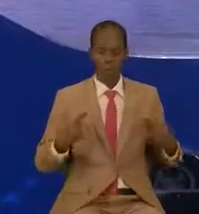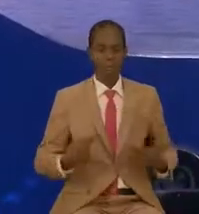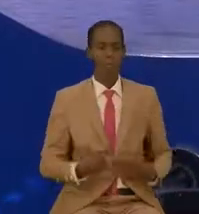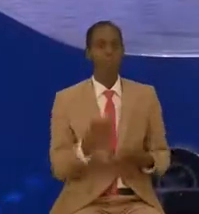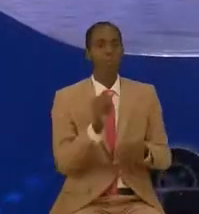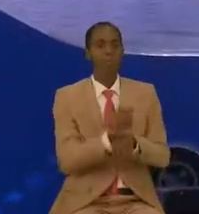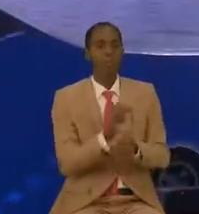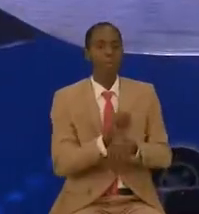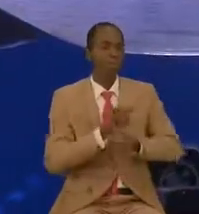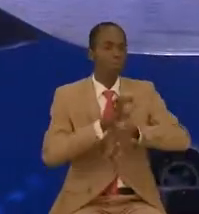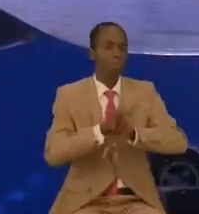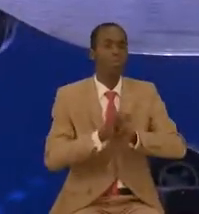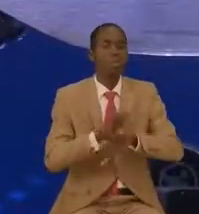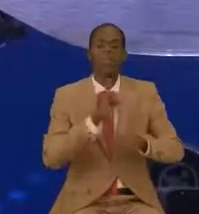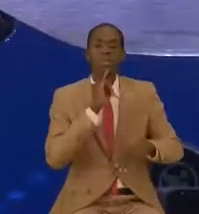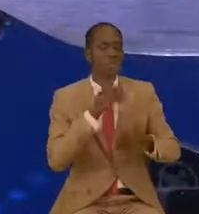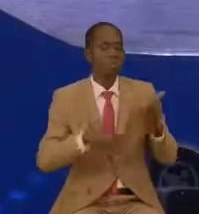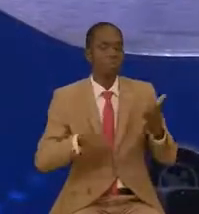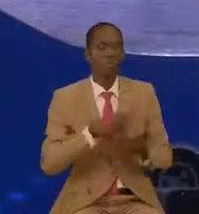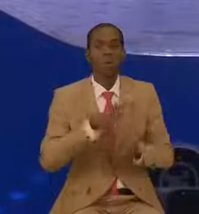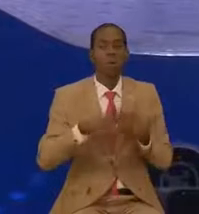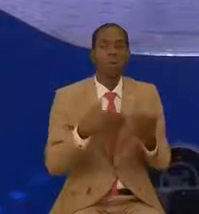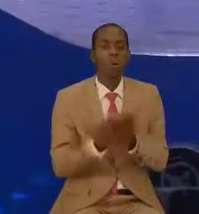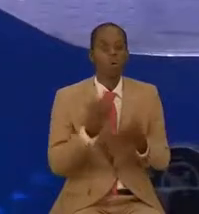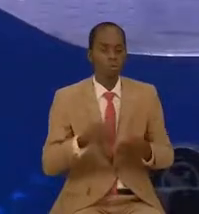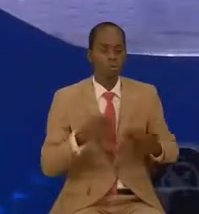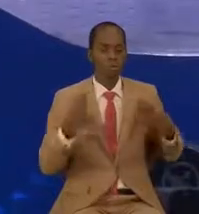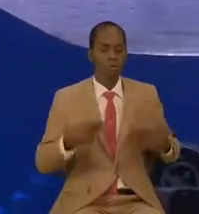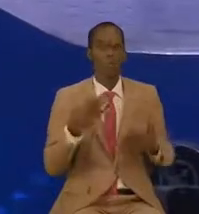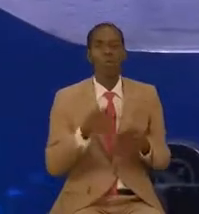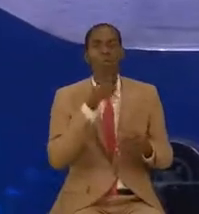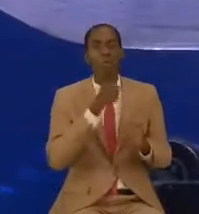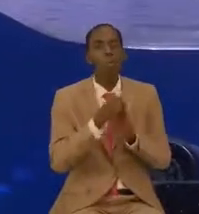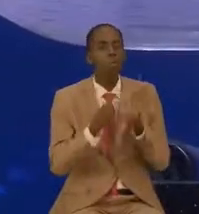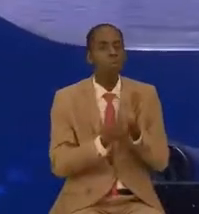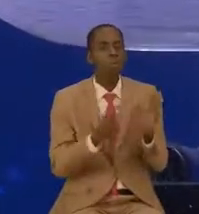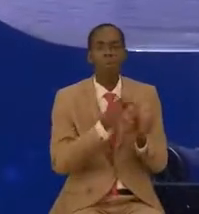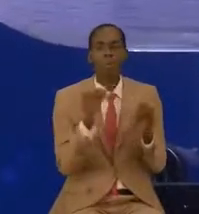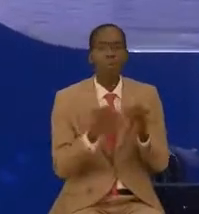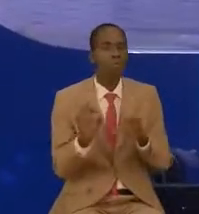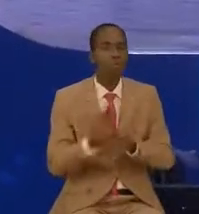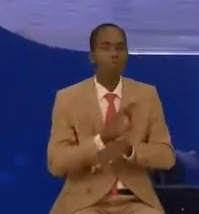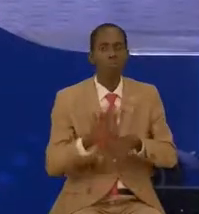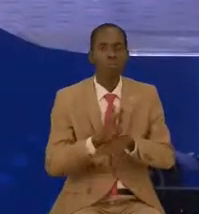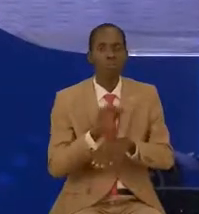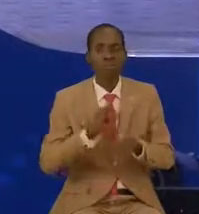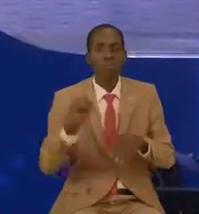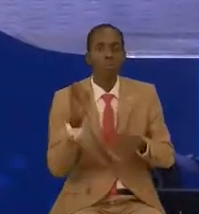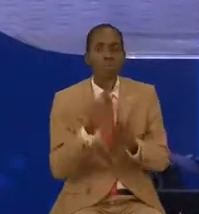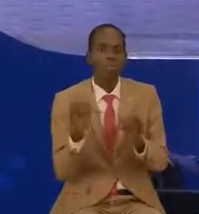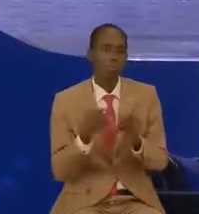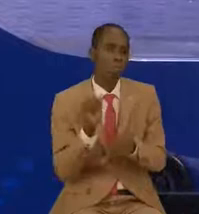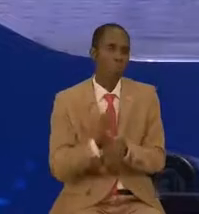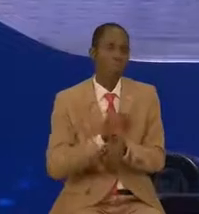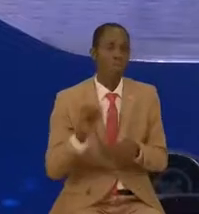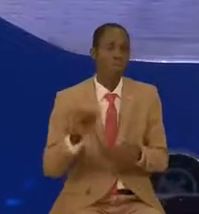Le ministère des prêtres, des sacrificateurs, tout est aboli. Le ministère ne fonctionne plus. Le ciel a